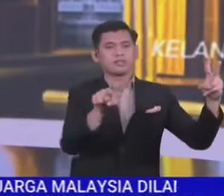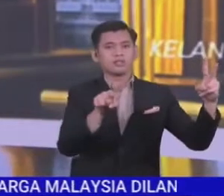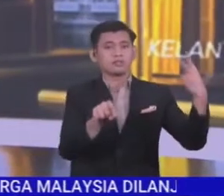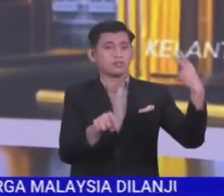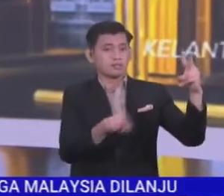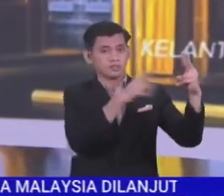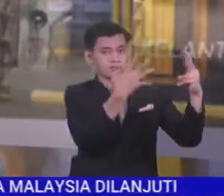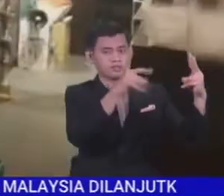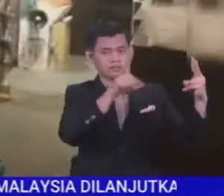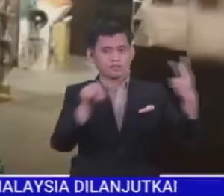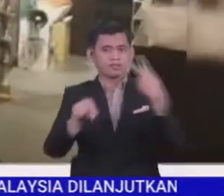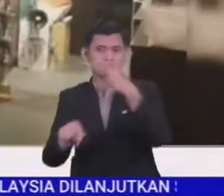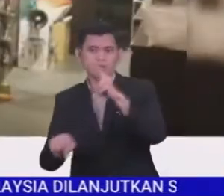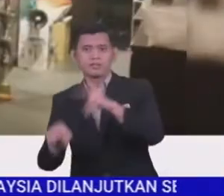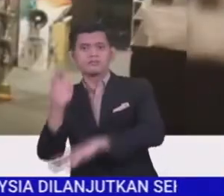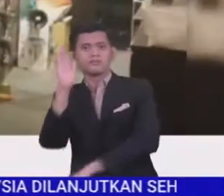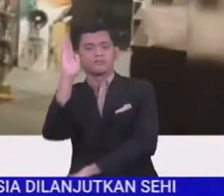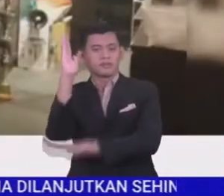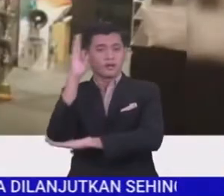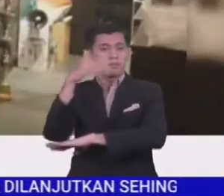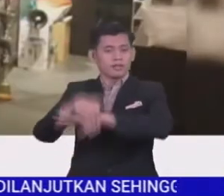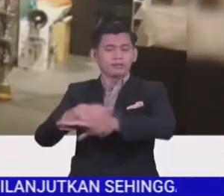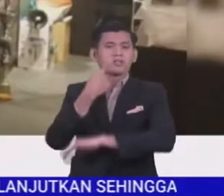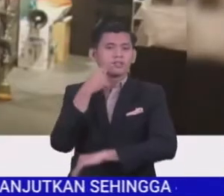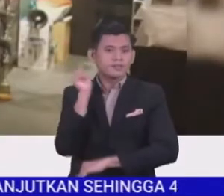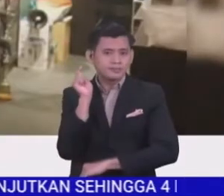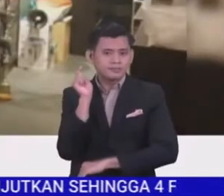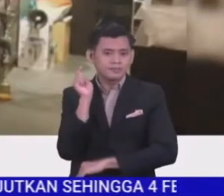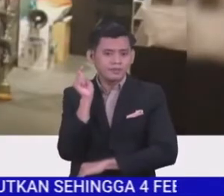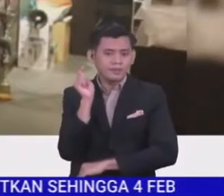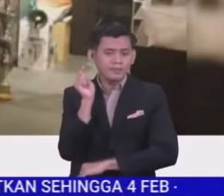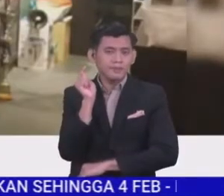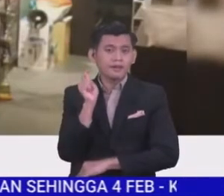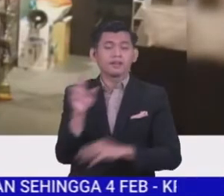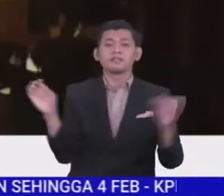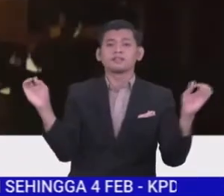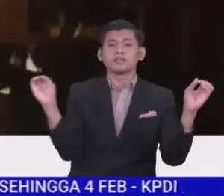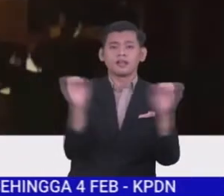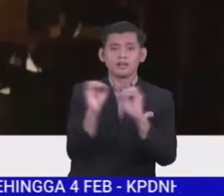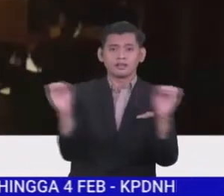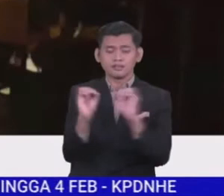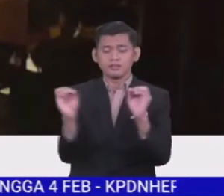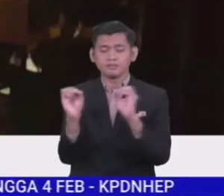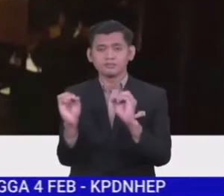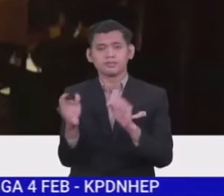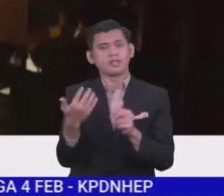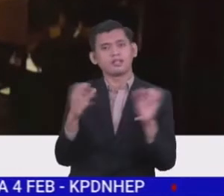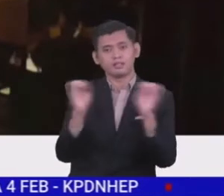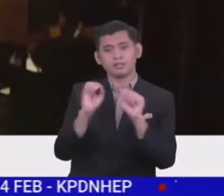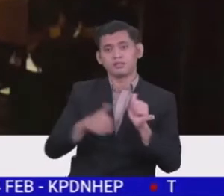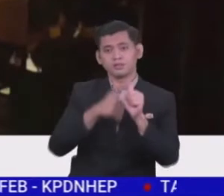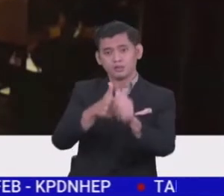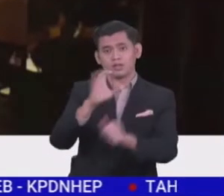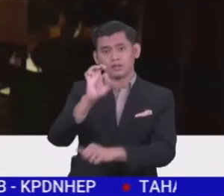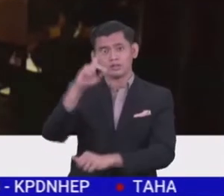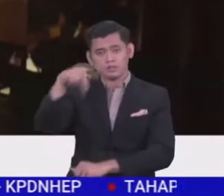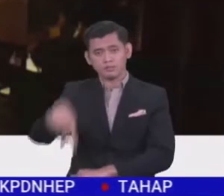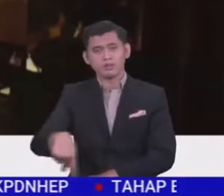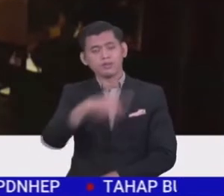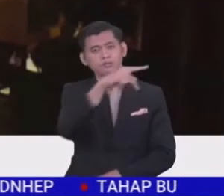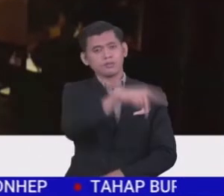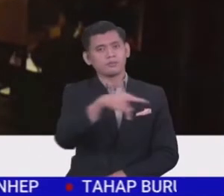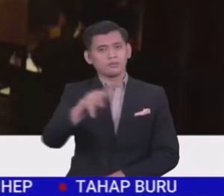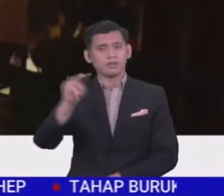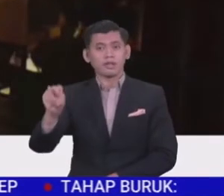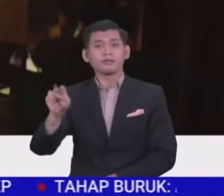tadi kedua premis hiburan itu tidak menilai sendiri brand awam dan melanggar sop pelampung dan gharavasa